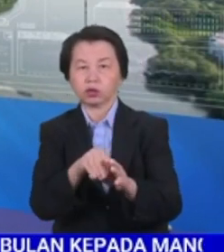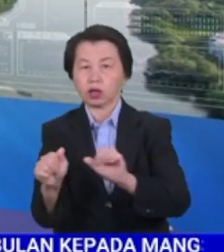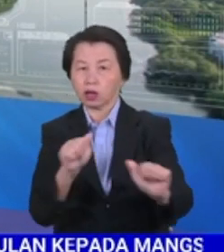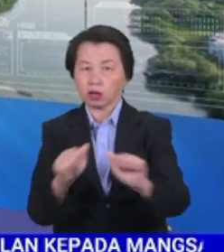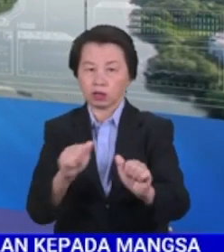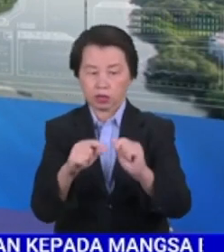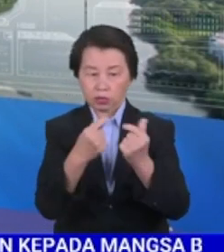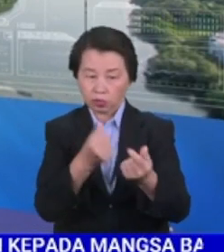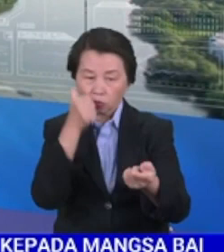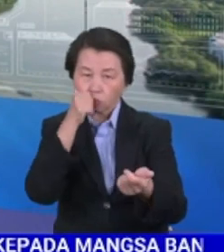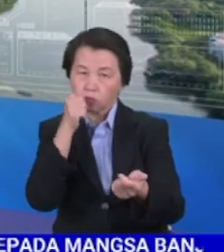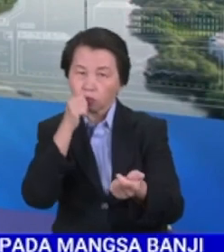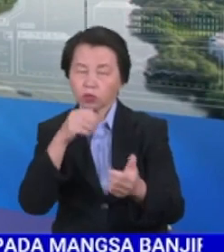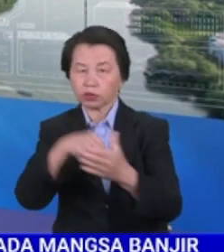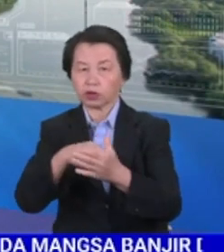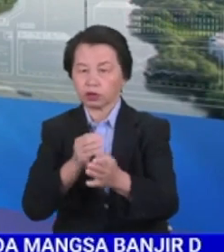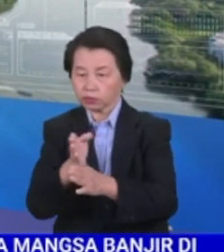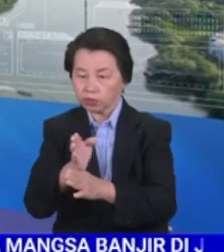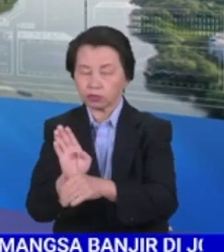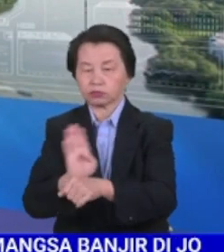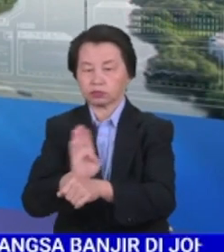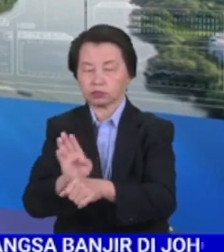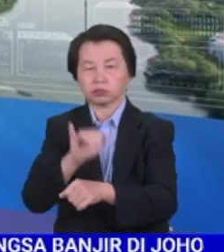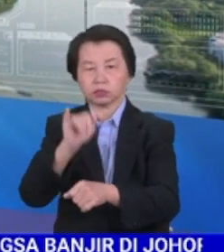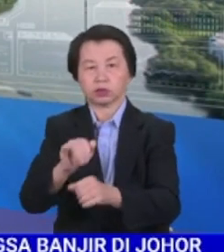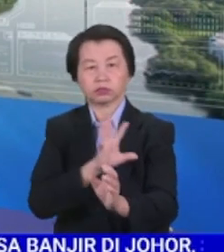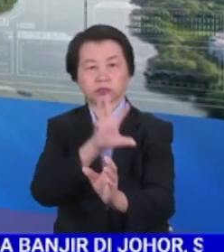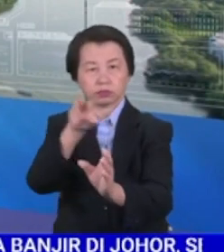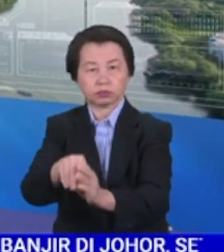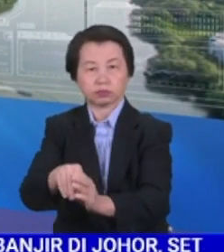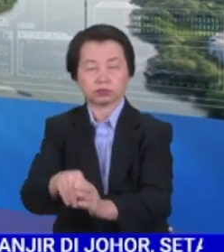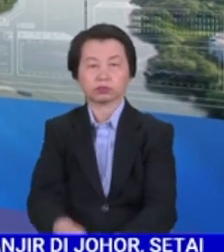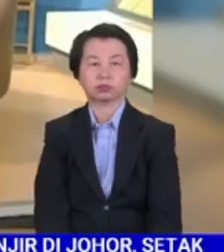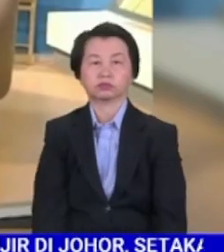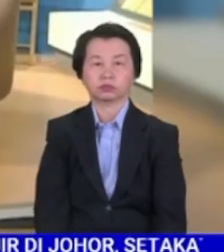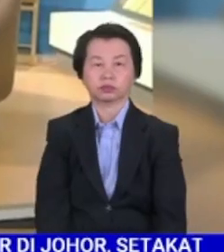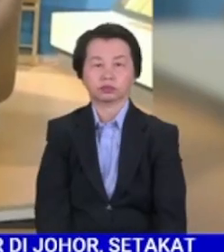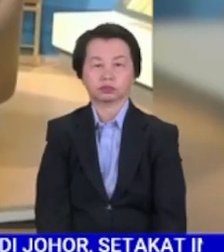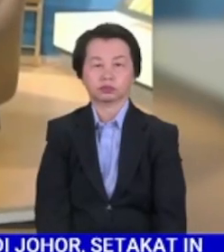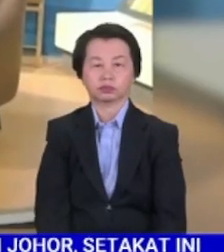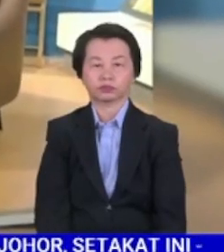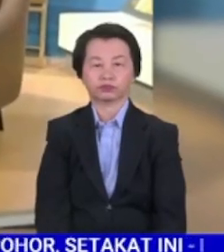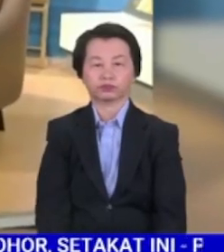aktif golongan itu dalam bidang perniagaan yang diceburi.